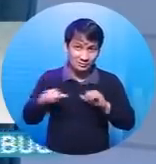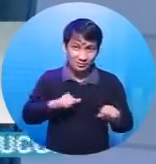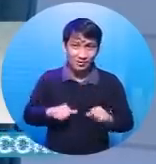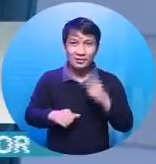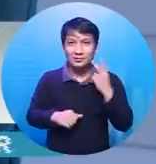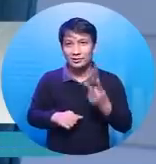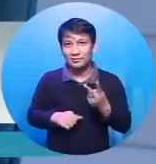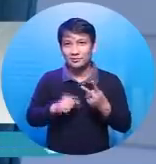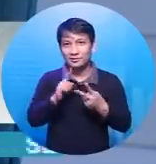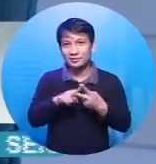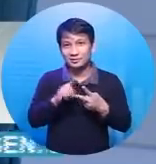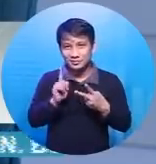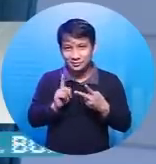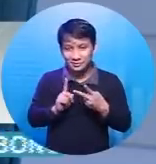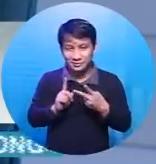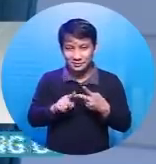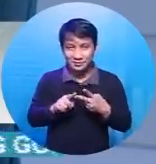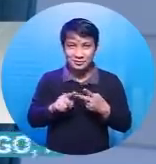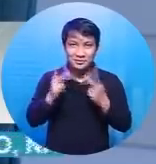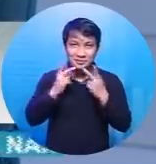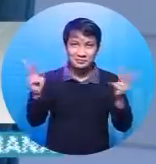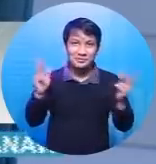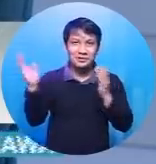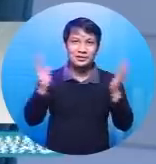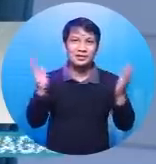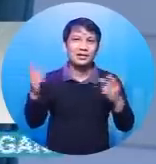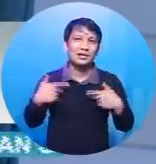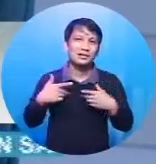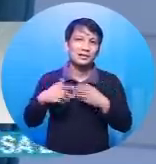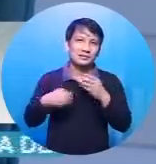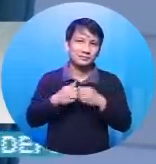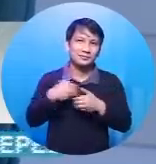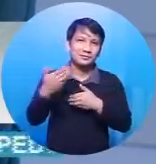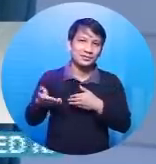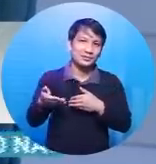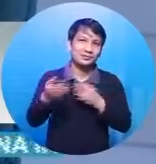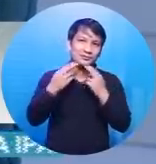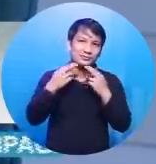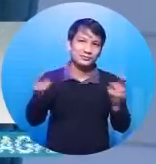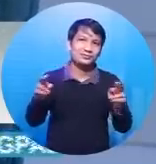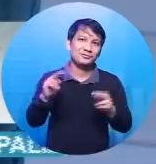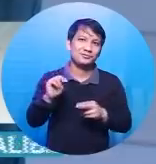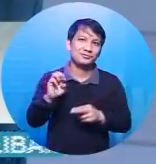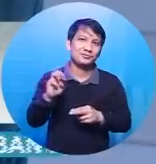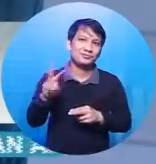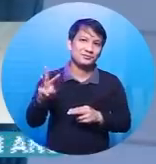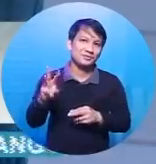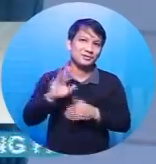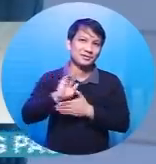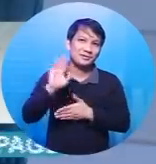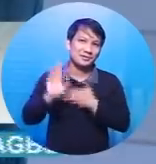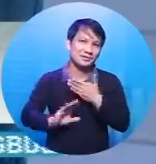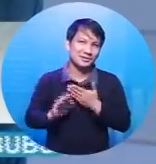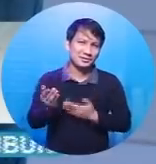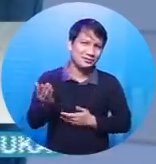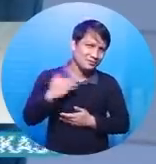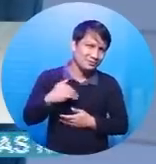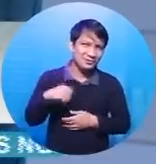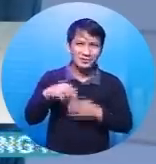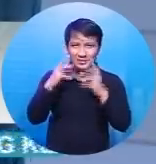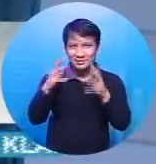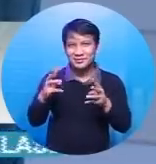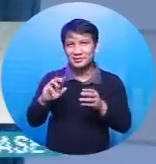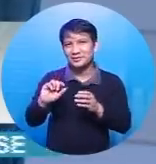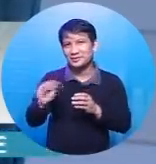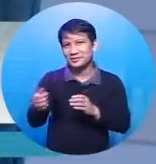dalawa po, bukod sa public service, karugtong po niyan, news. Oh. Kompleto po kami, kaya dito na po kayo tune